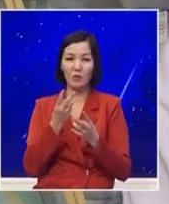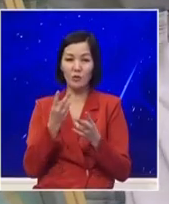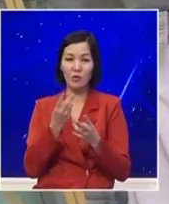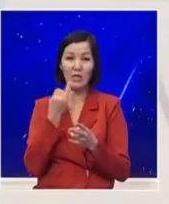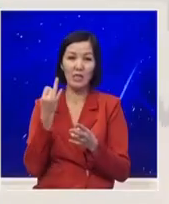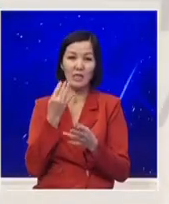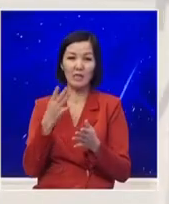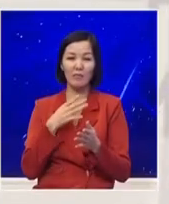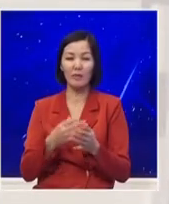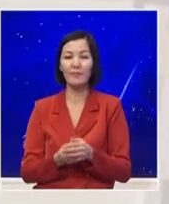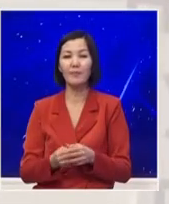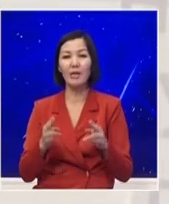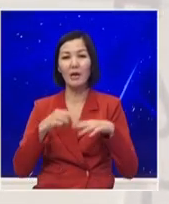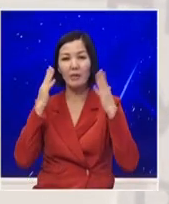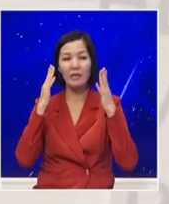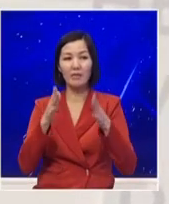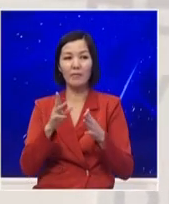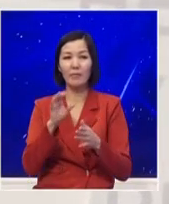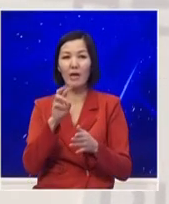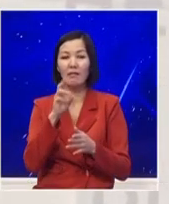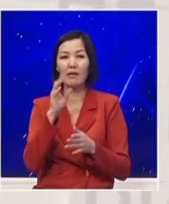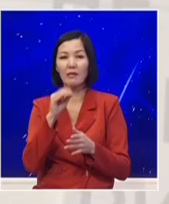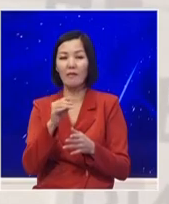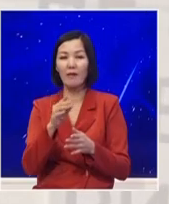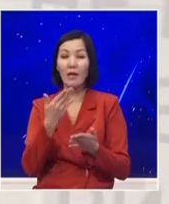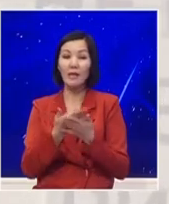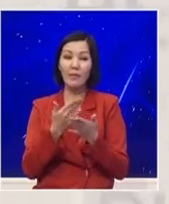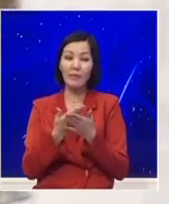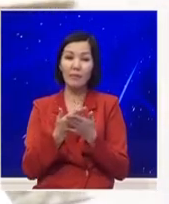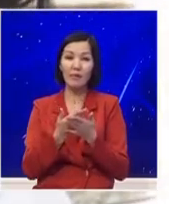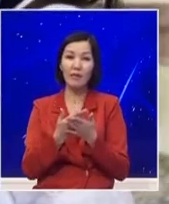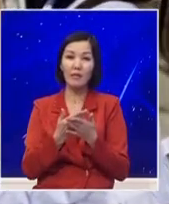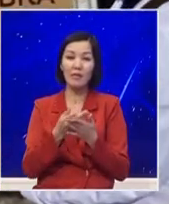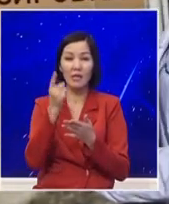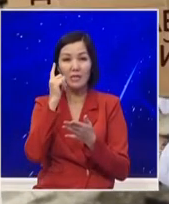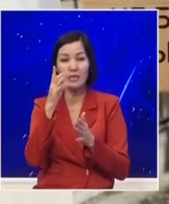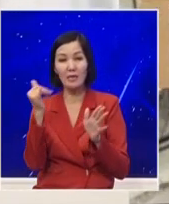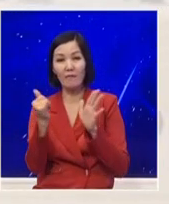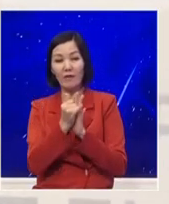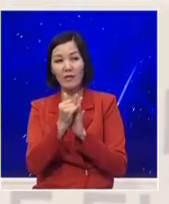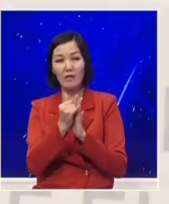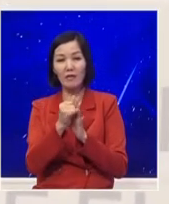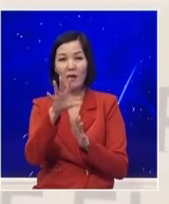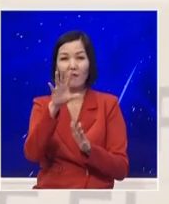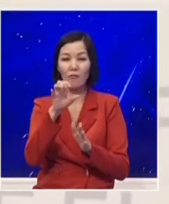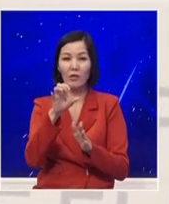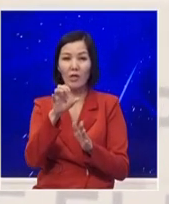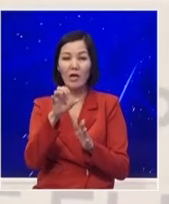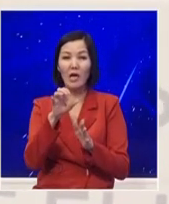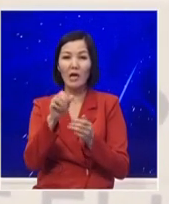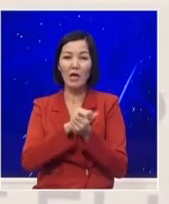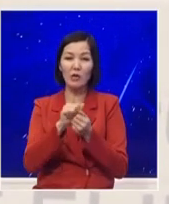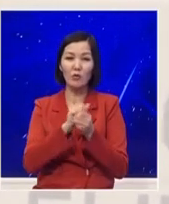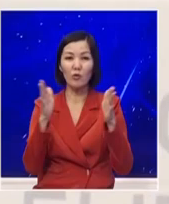интересно всем. Обратим внимание и на контент блога. В одном из постов Айжан выкладывает фотографии, на которых видно, как она машет картонной бумагой